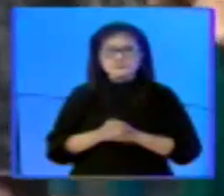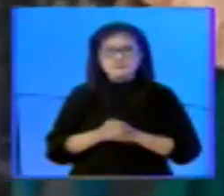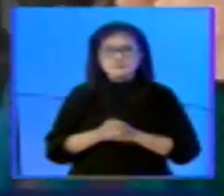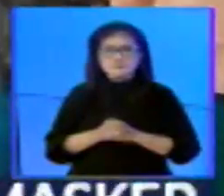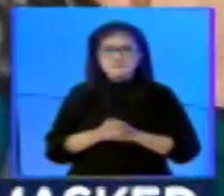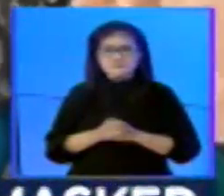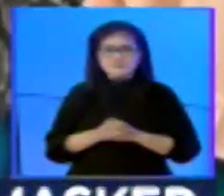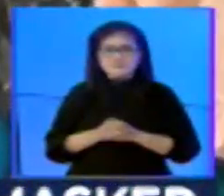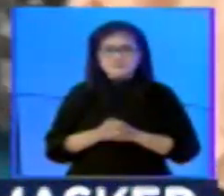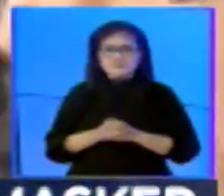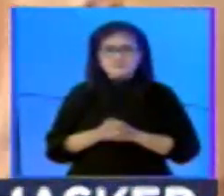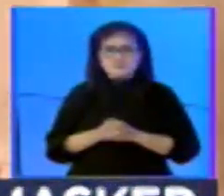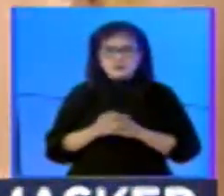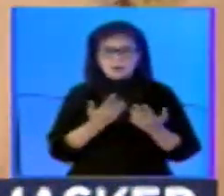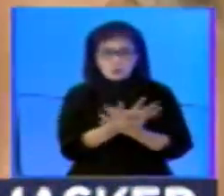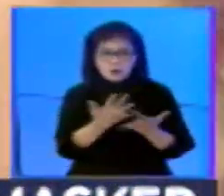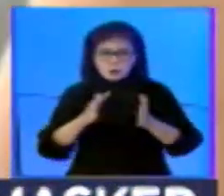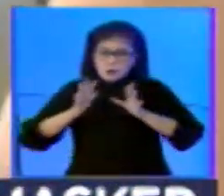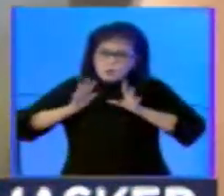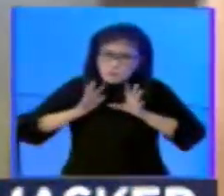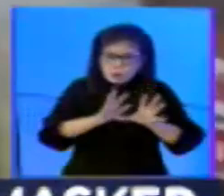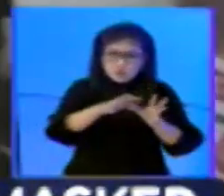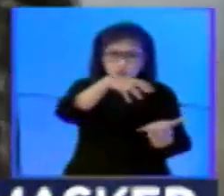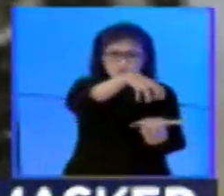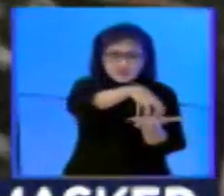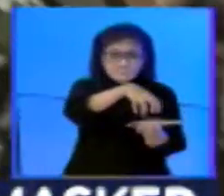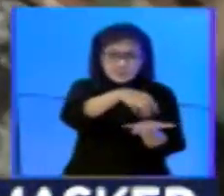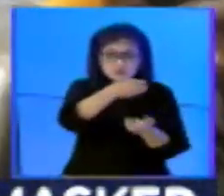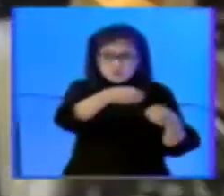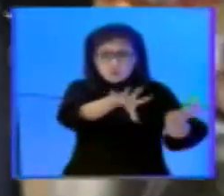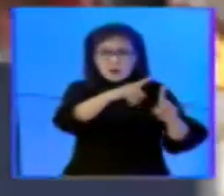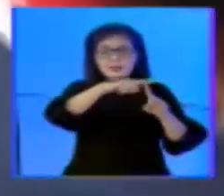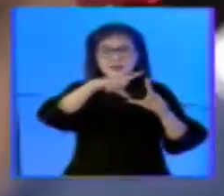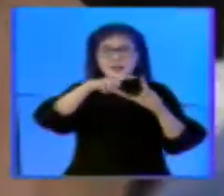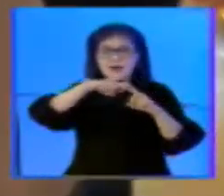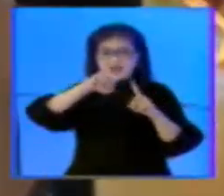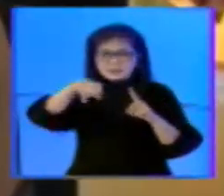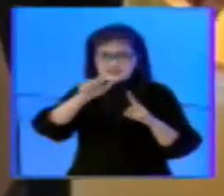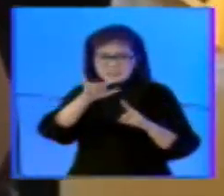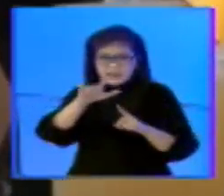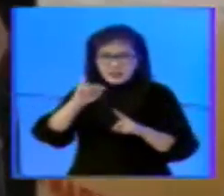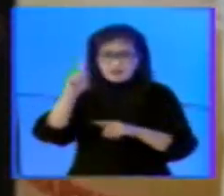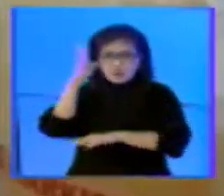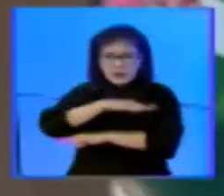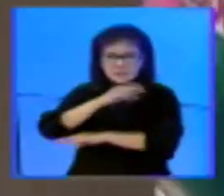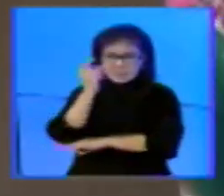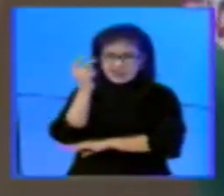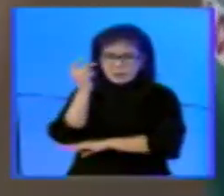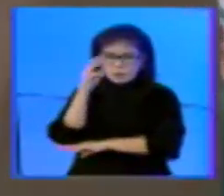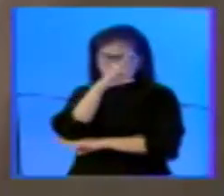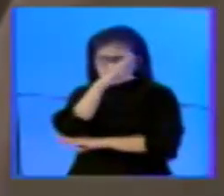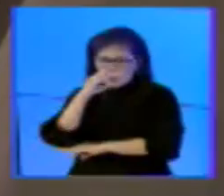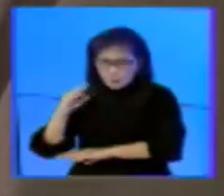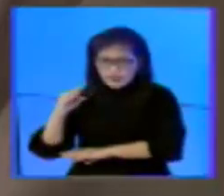Keramaian warga ini terjadi di lokasi penjualan takjil di Jalan Semangka, Kecamatan Koja, Jakarta Utara, Rabu sore. Meski